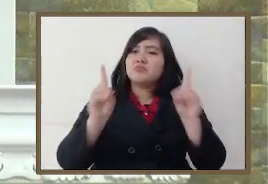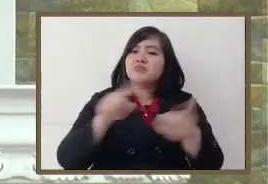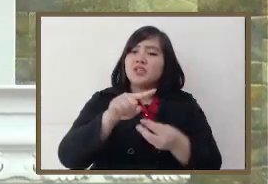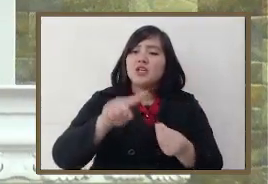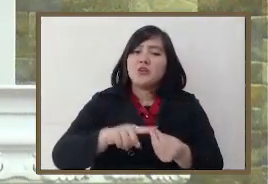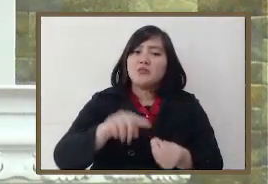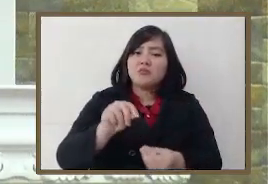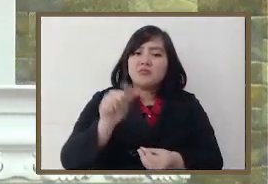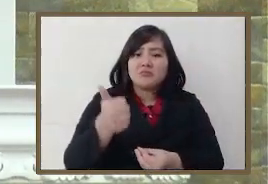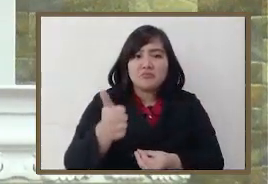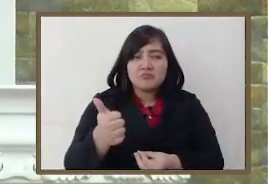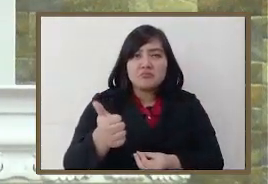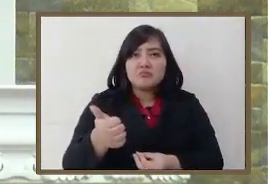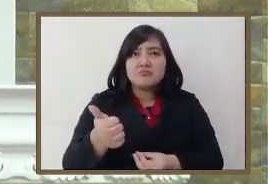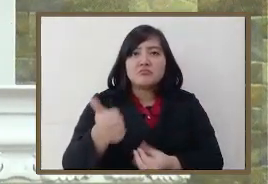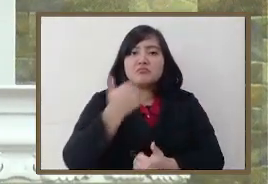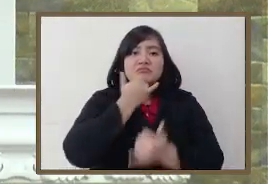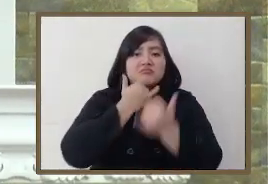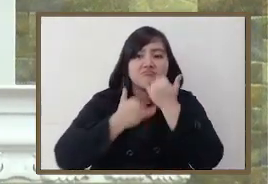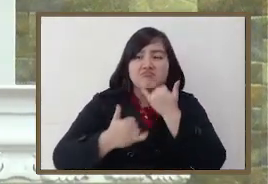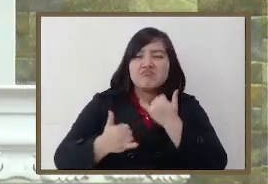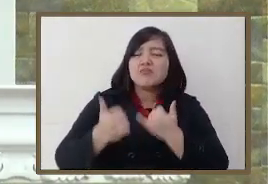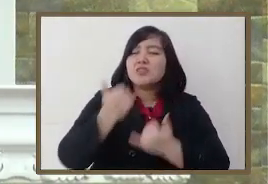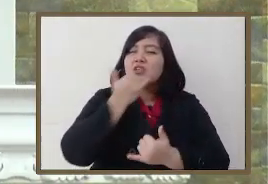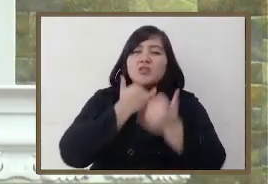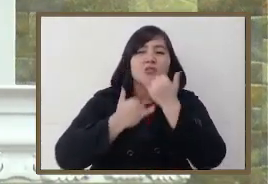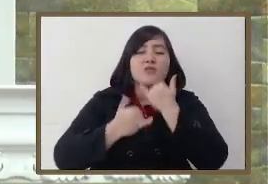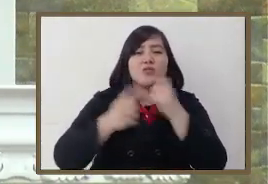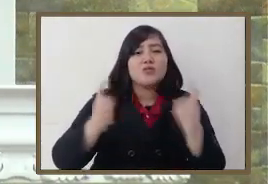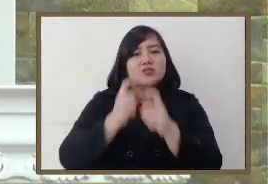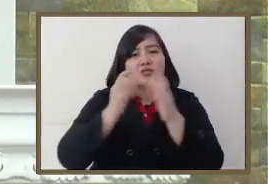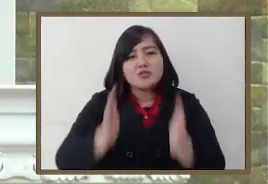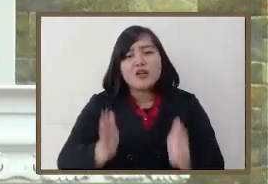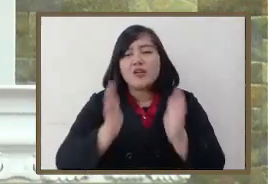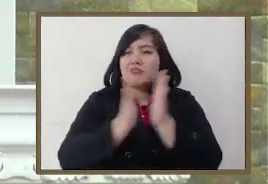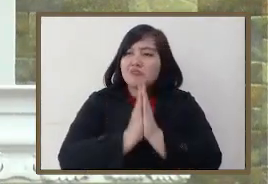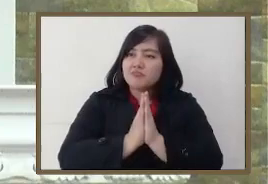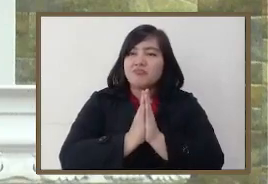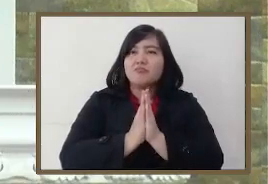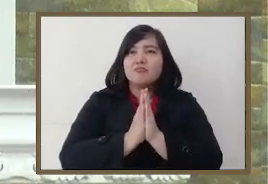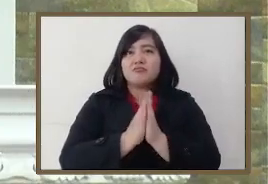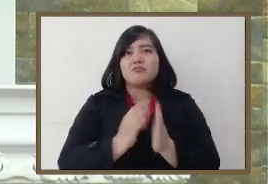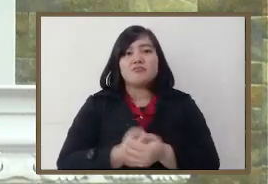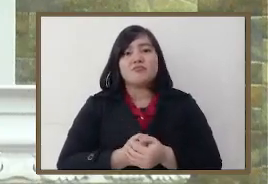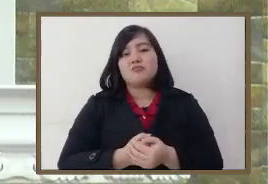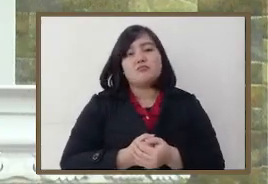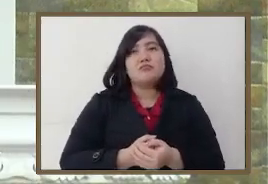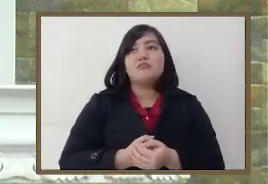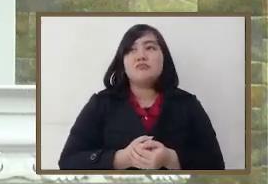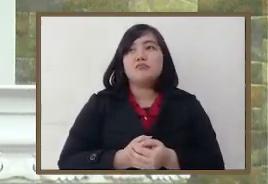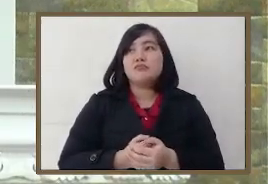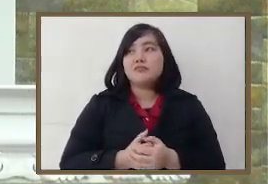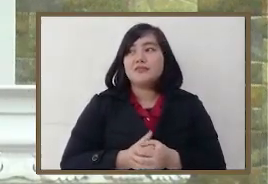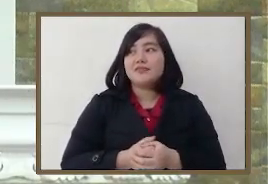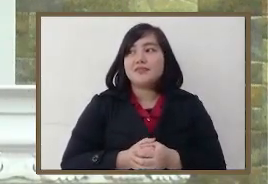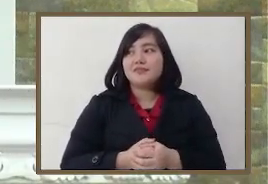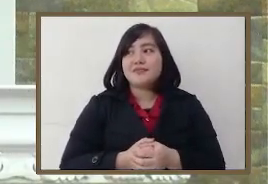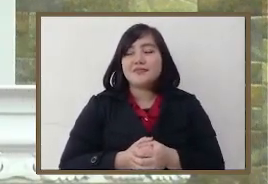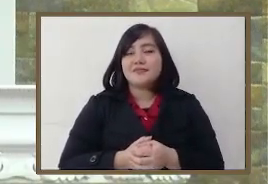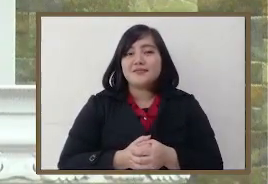sinner's prayer na sila, tinatawag nila. You know, sila lang naman invento niyan, pero sila rin nagsabing mali yun. Di ba?